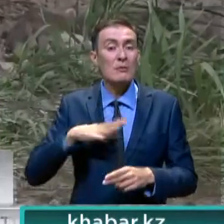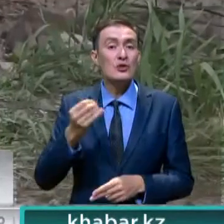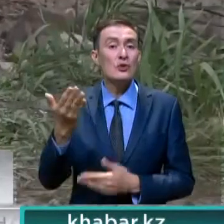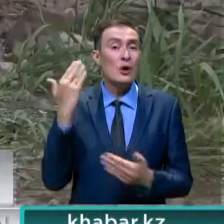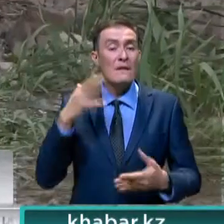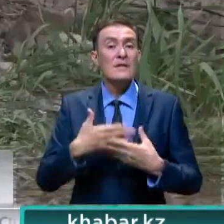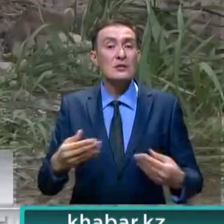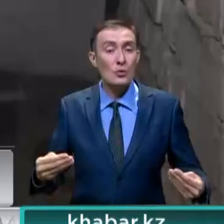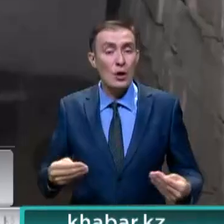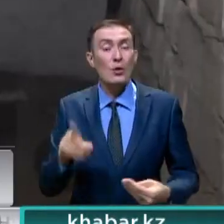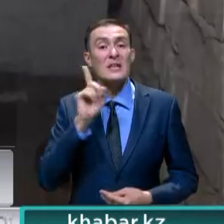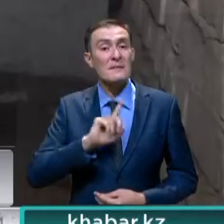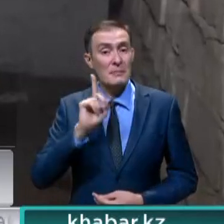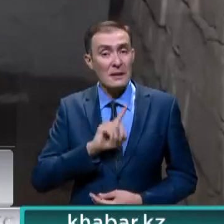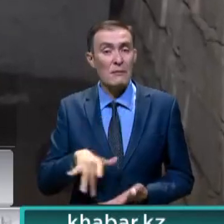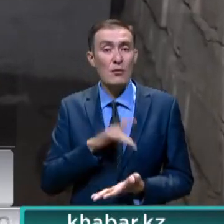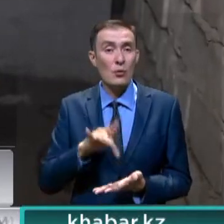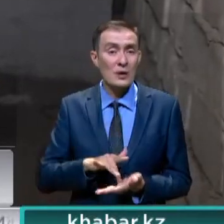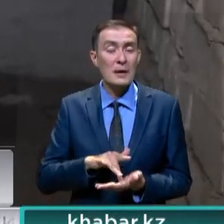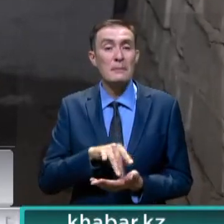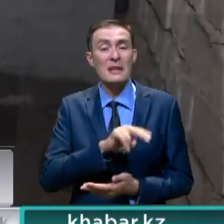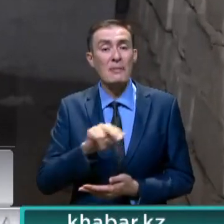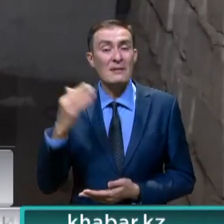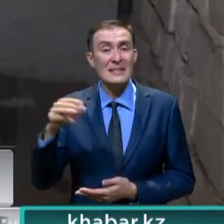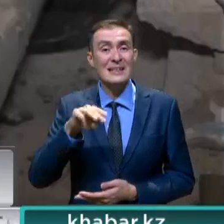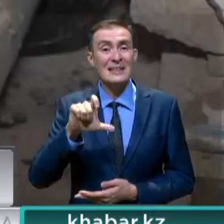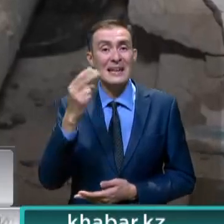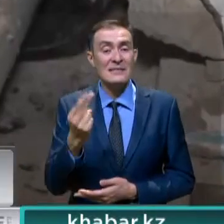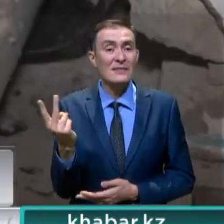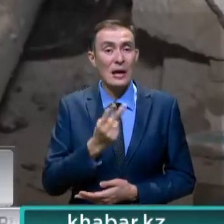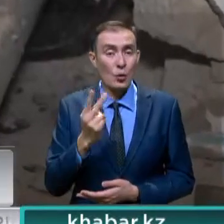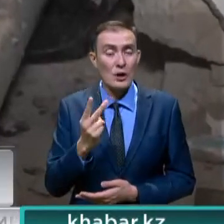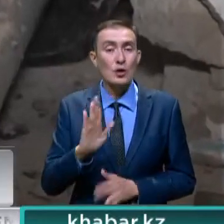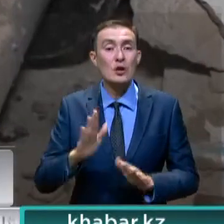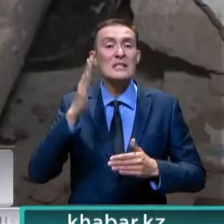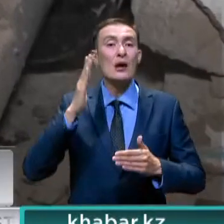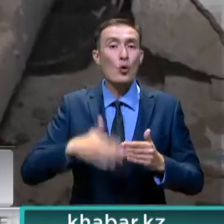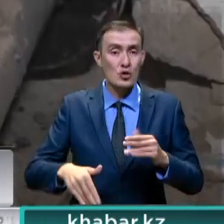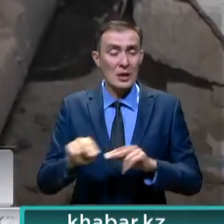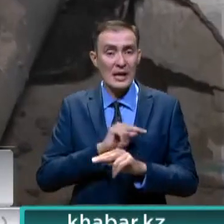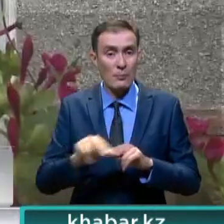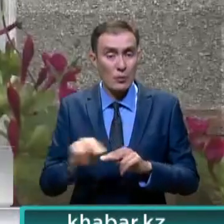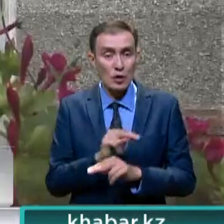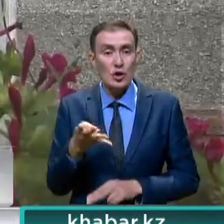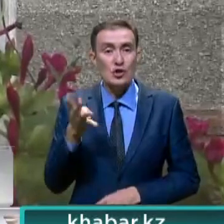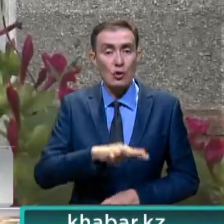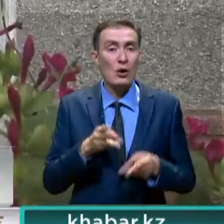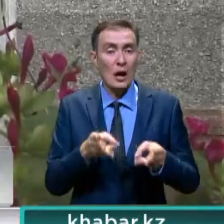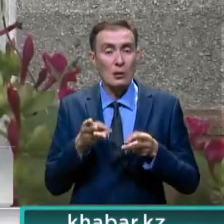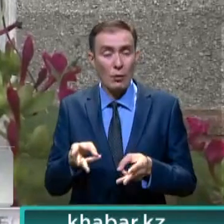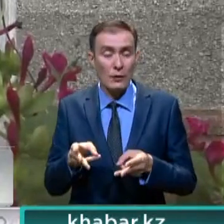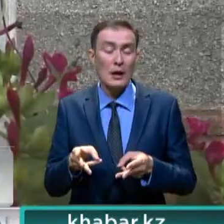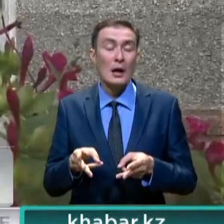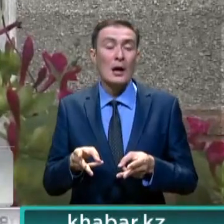давали еще прошлой весной. Тем временем Петропавловская ТЭЦ-2 только заканчивает ремонт 4 котлов и